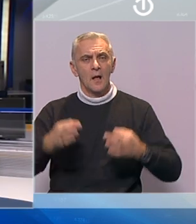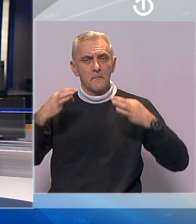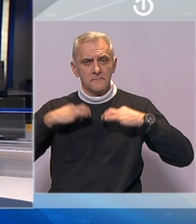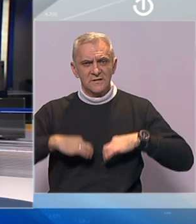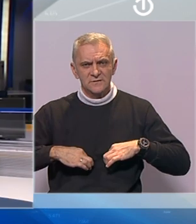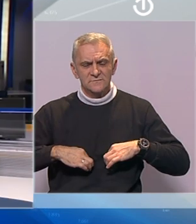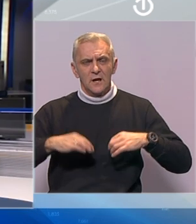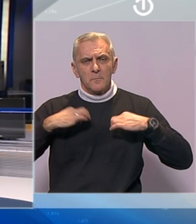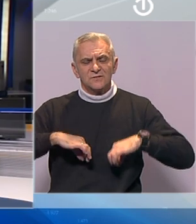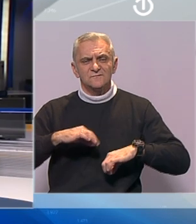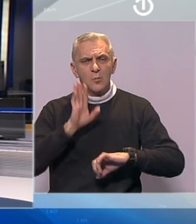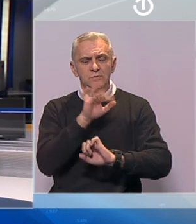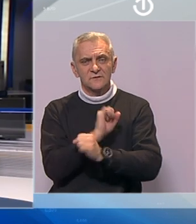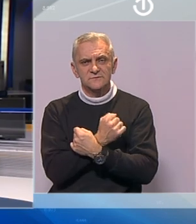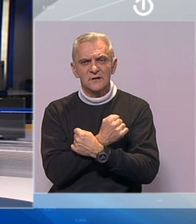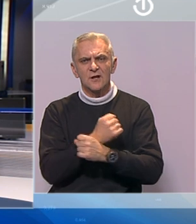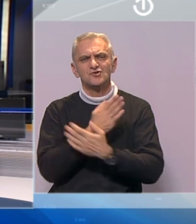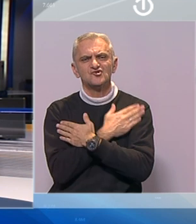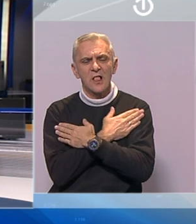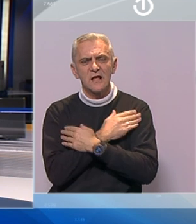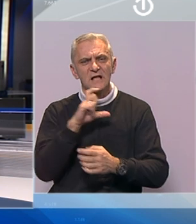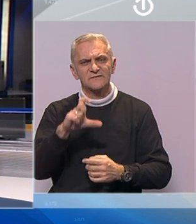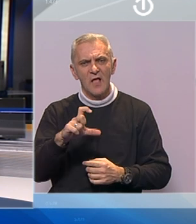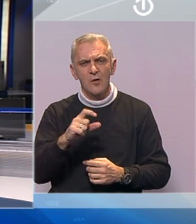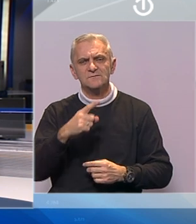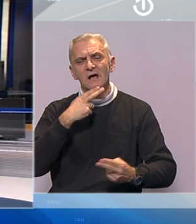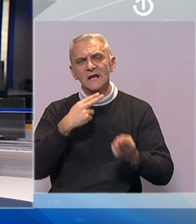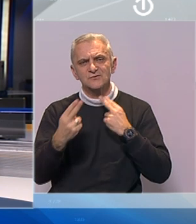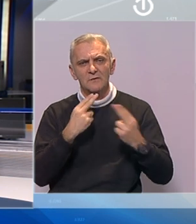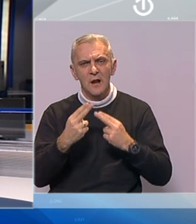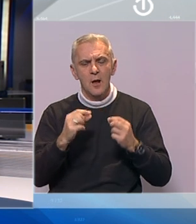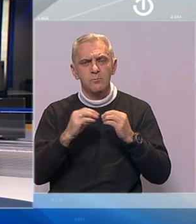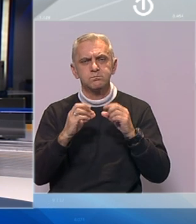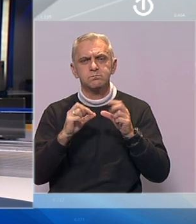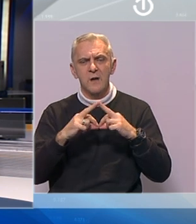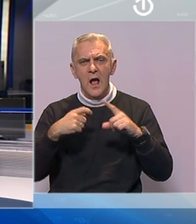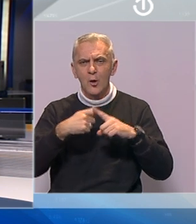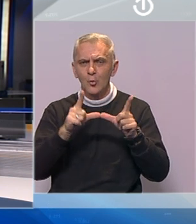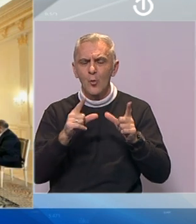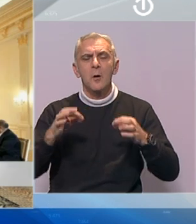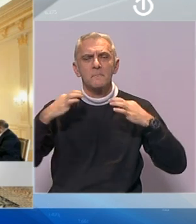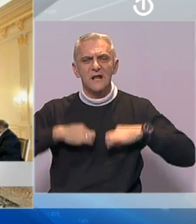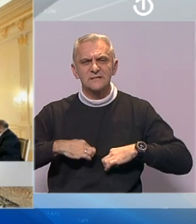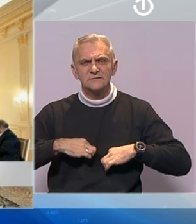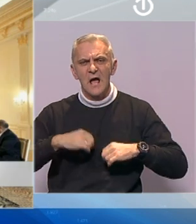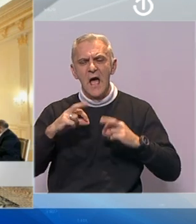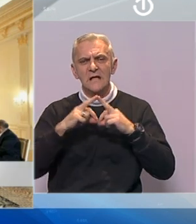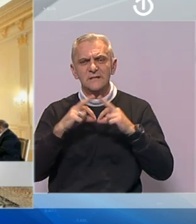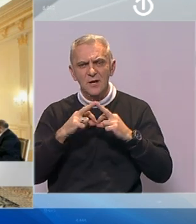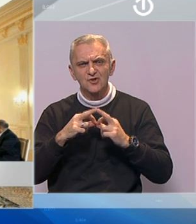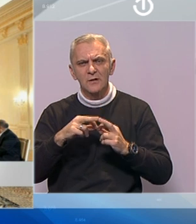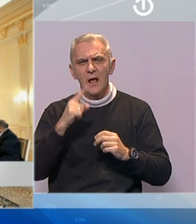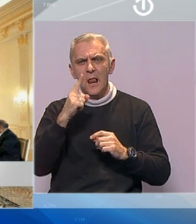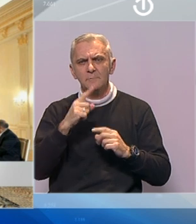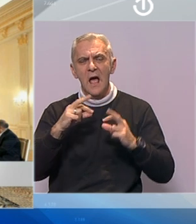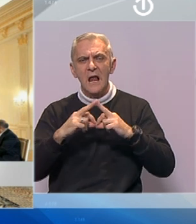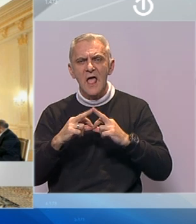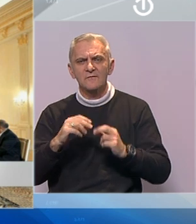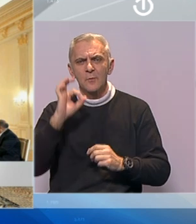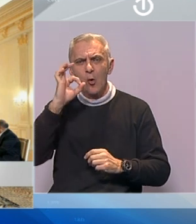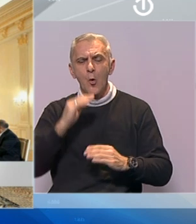Predsjedavajuća predsjedništva Bosne i Hercegovine Željka Cvijanović razgovarala je u Baku s predsjednikom Azerbejdžana Ilhamom Alijevim